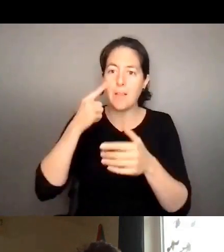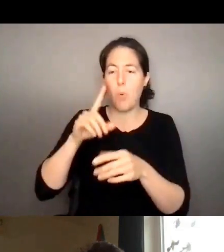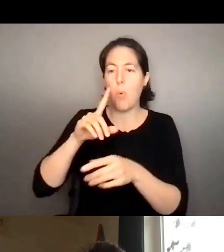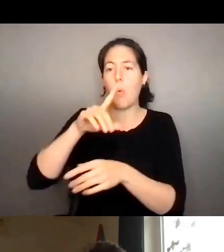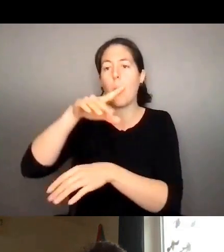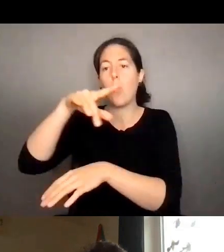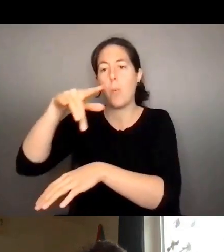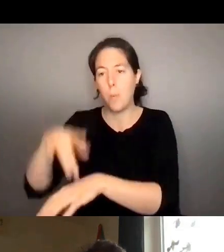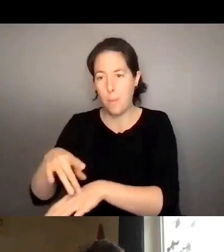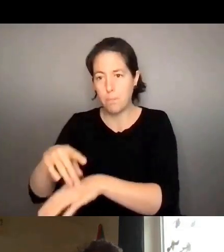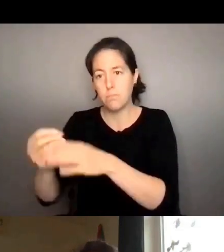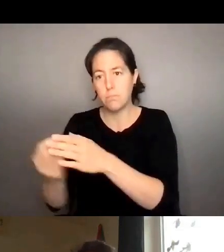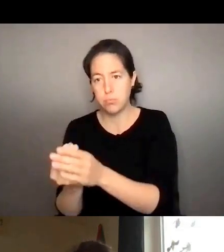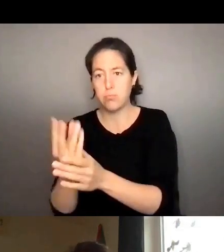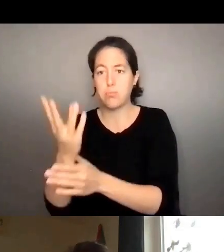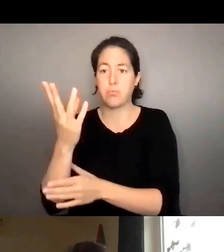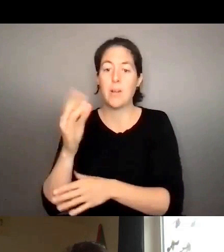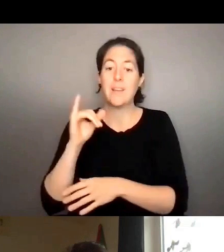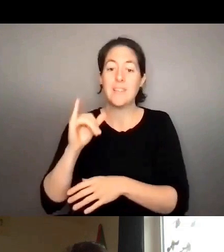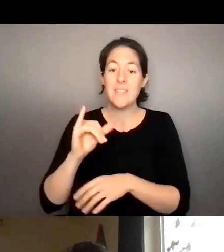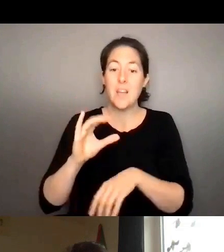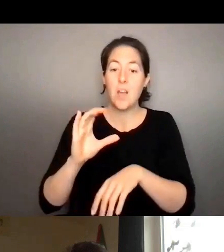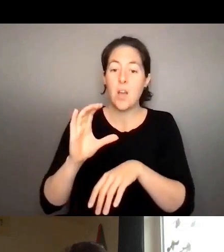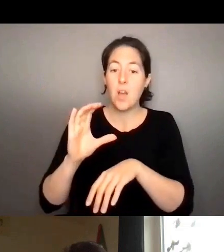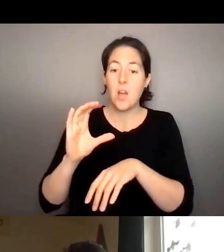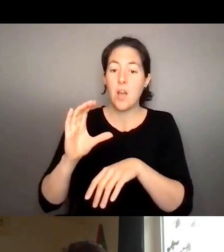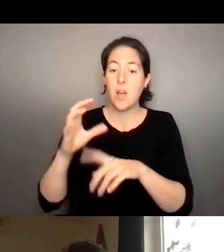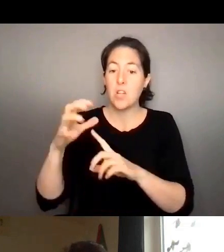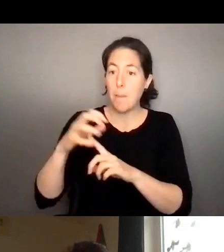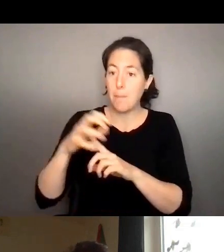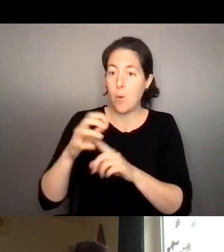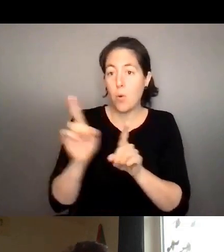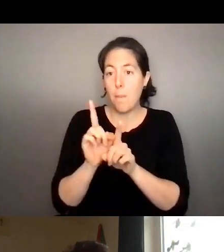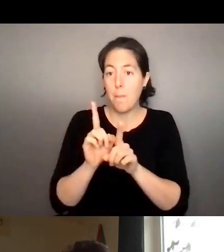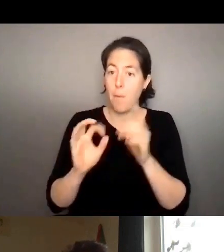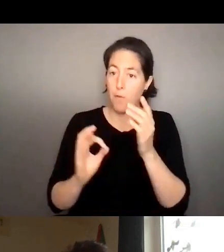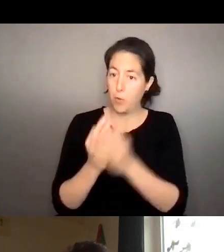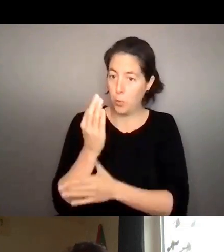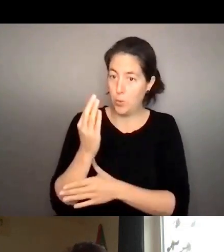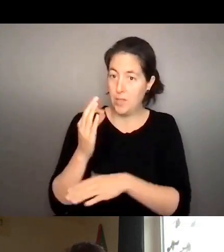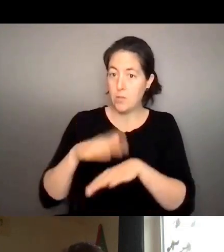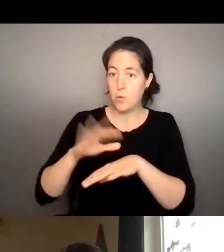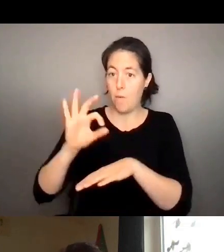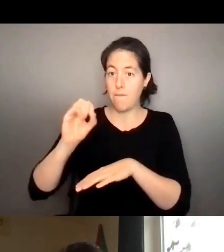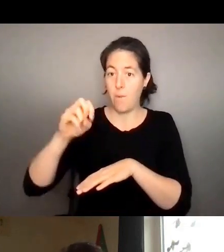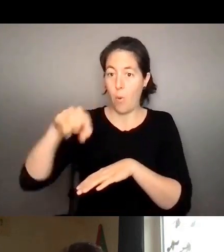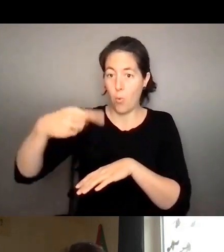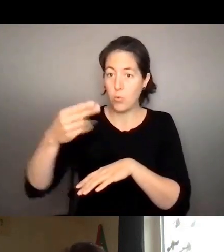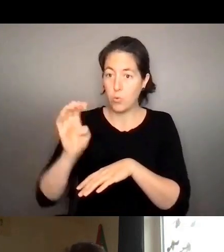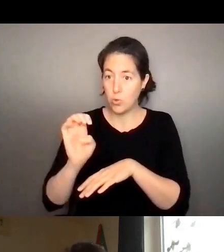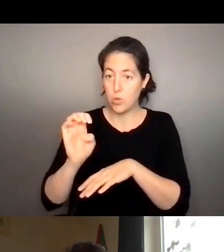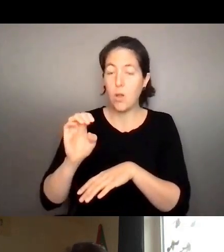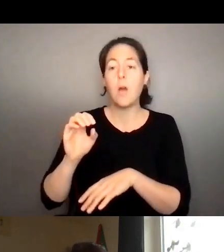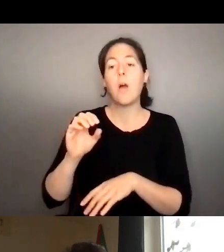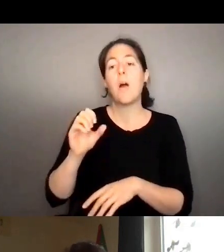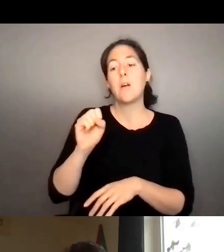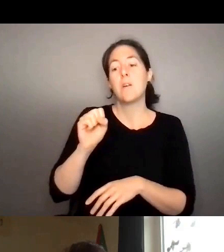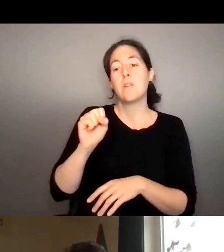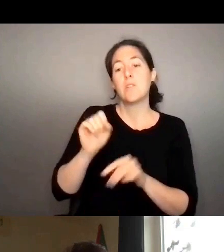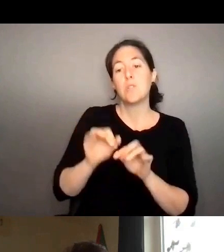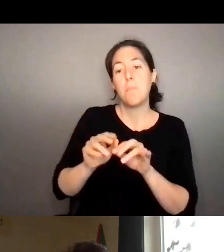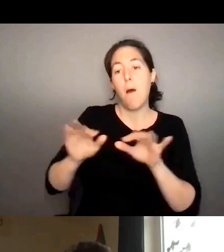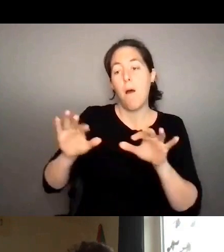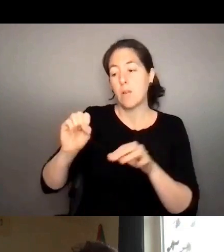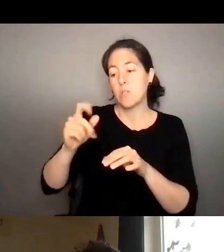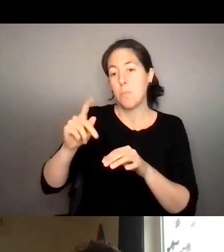que dans le fond, si le champignon est comme le fruit d'un fonge, d'un organisme fongique, le spore serait comme sa